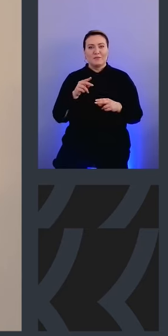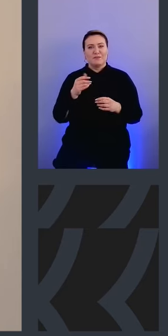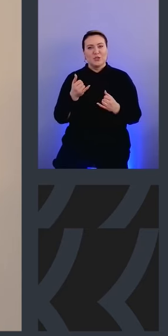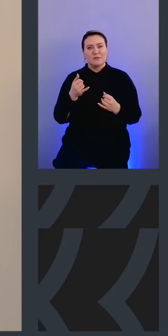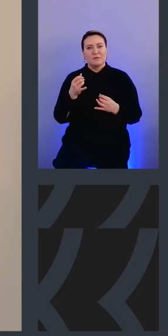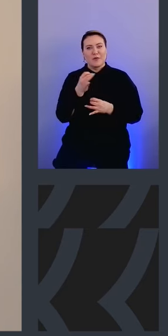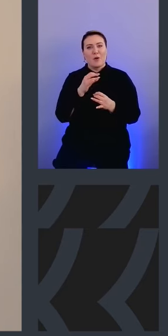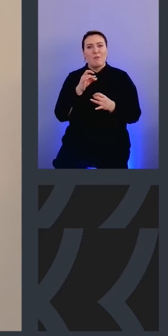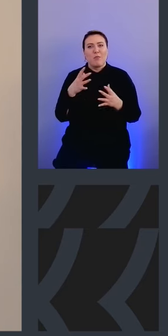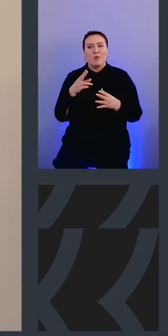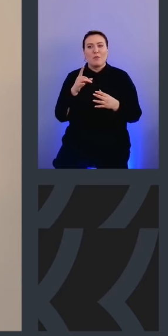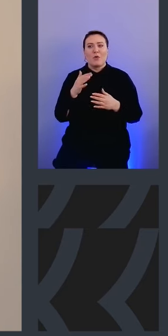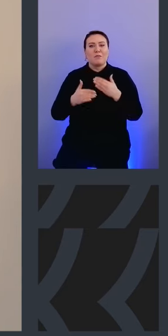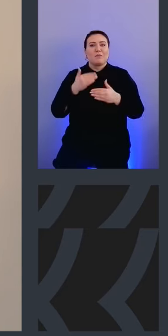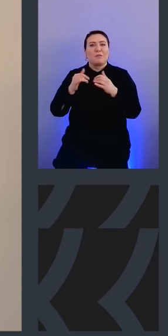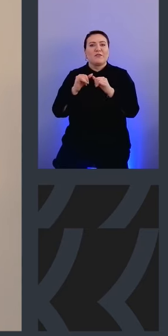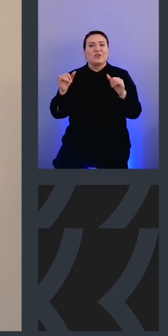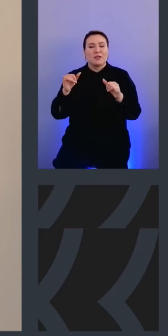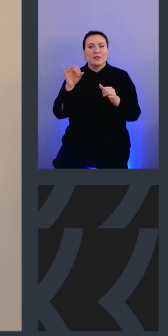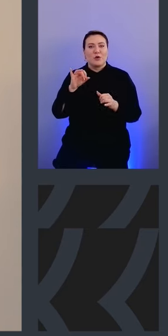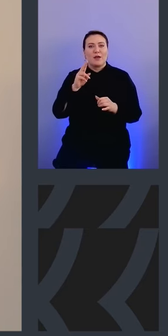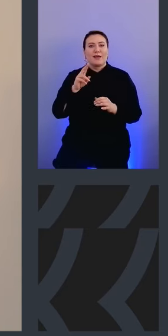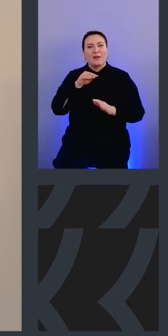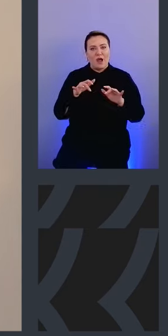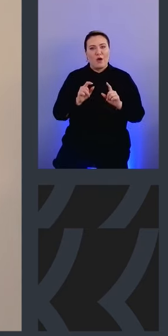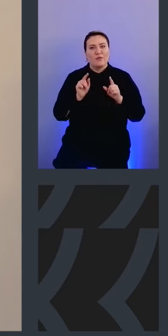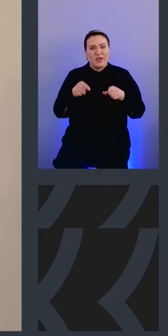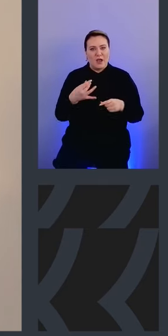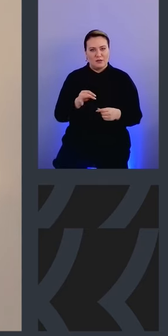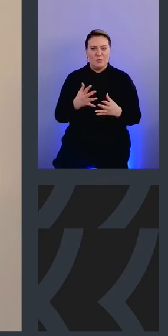продвижение истории с криптографической аутентификацией. Спасибо, Таня.